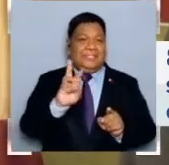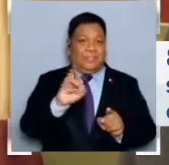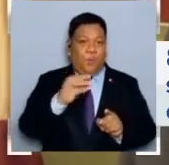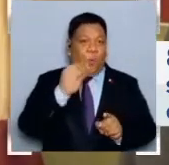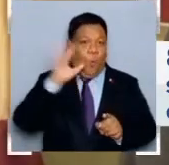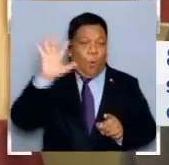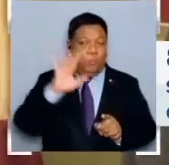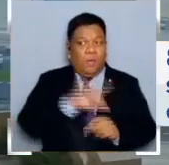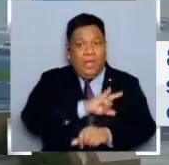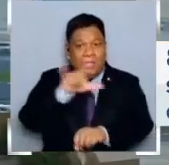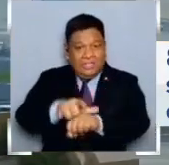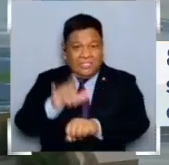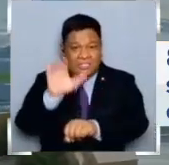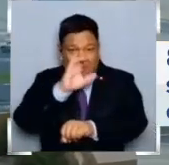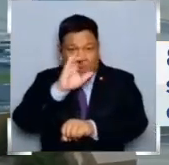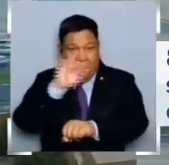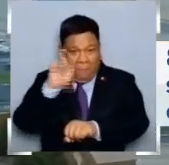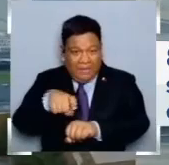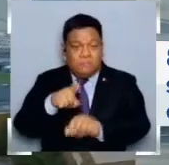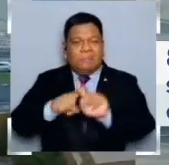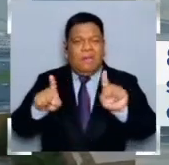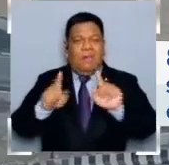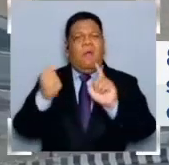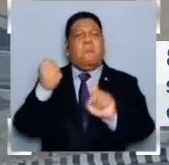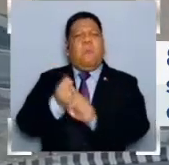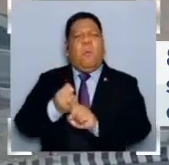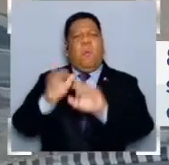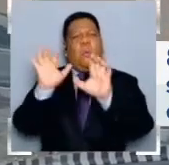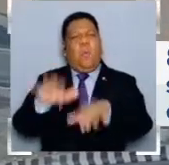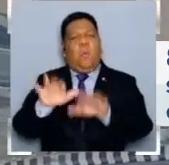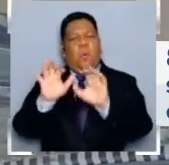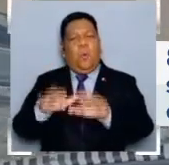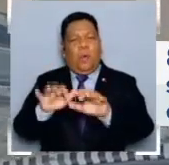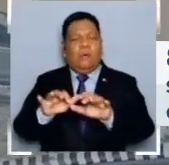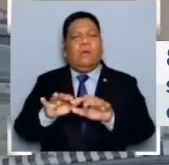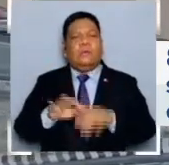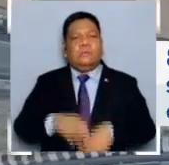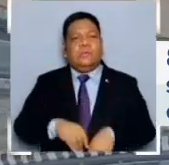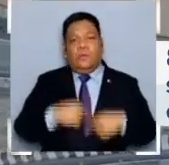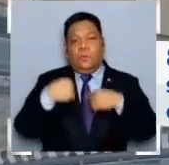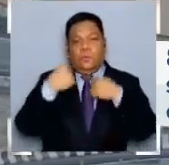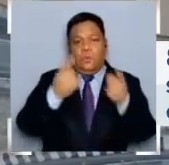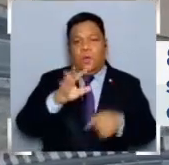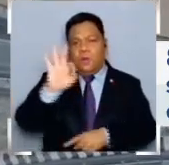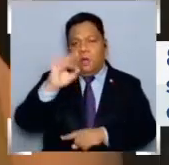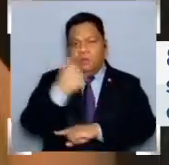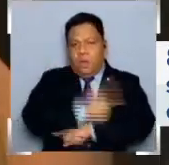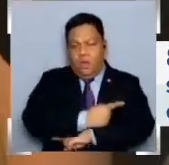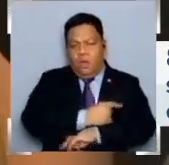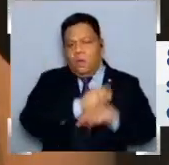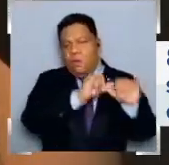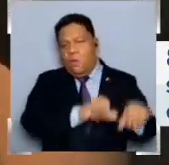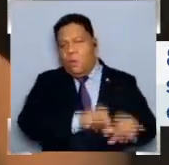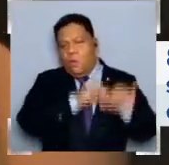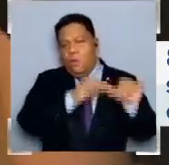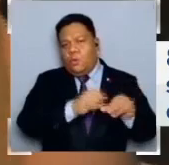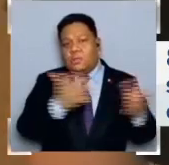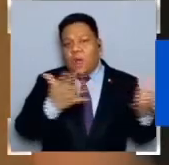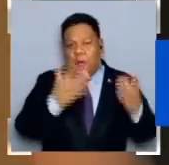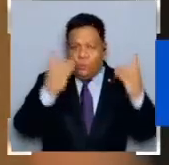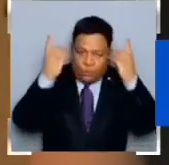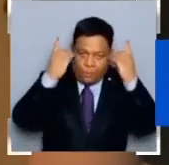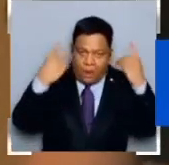sila ng bagyong Odette. Kaya 9 na araw na silang stranded sa kanilang holding area sa Dubai. Vacation ko